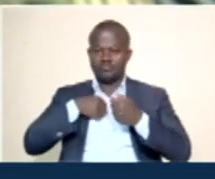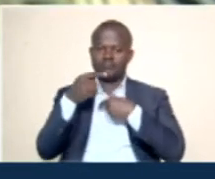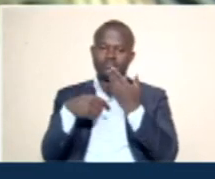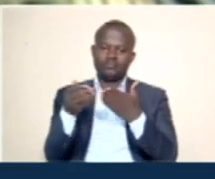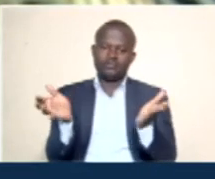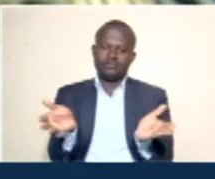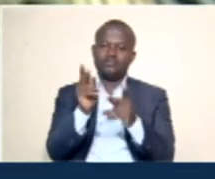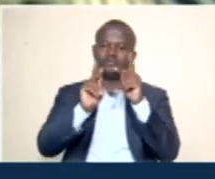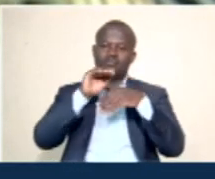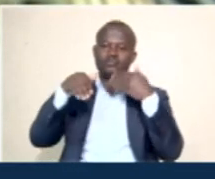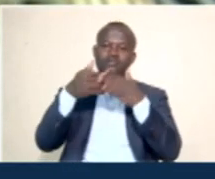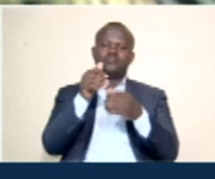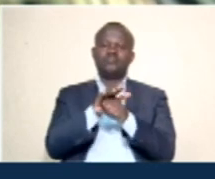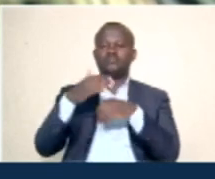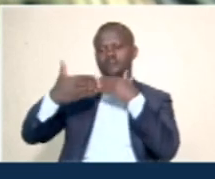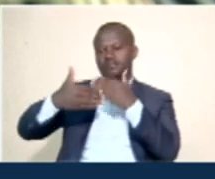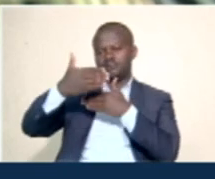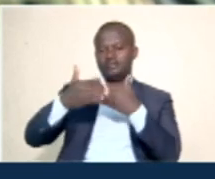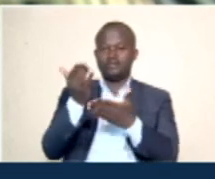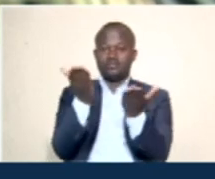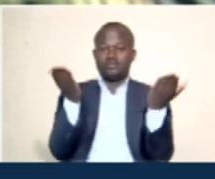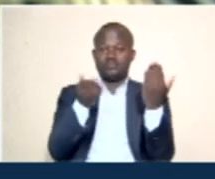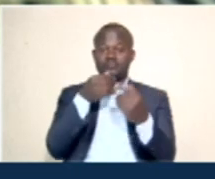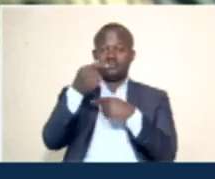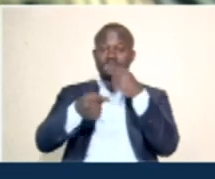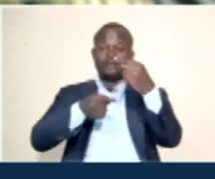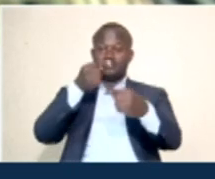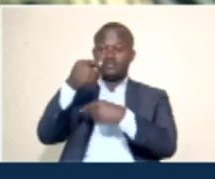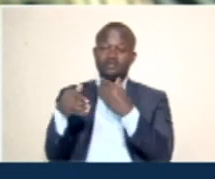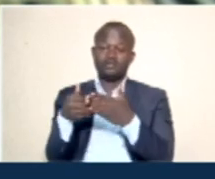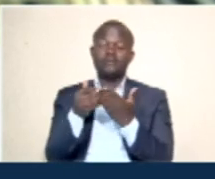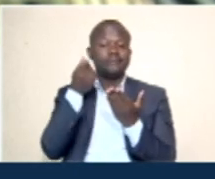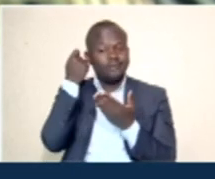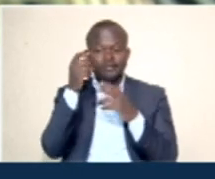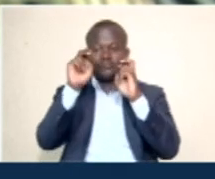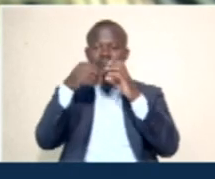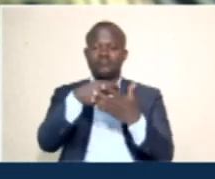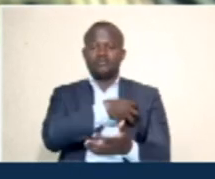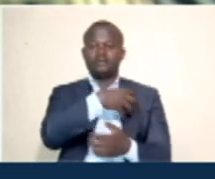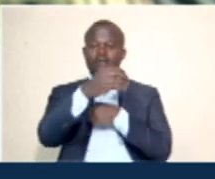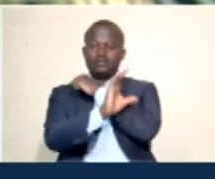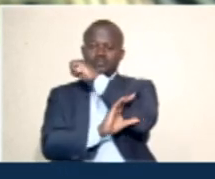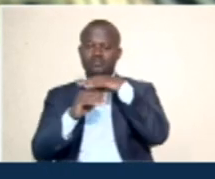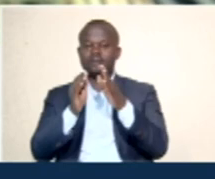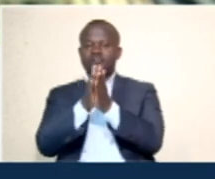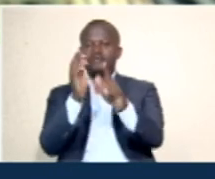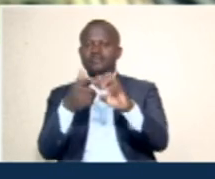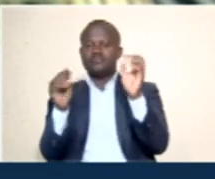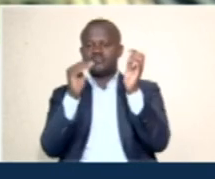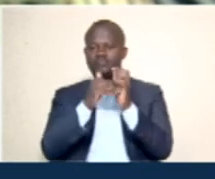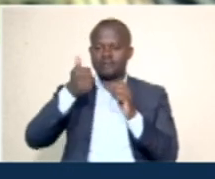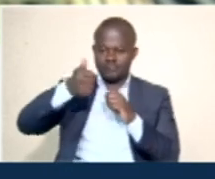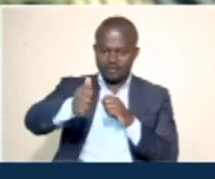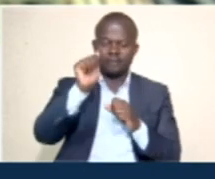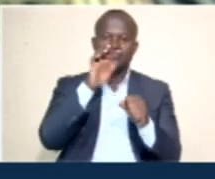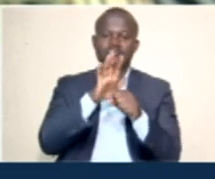Abanyarwanda bose, cyane cyane abaturiye izi parike, gukomeza kumva ko ari umutungo w'igihugu muri rusange, ariko n'uwanyu